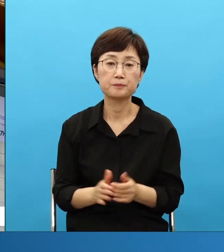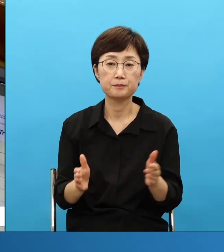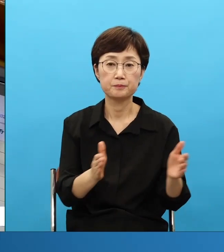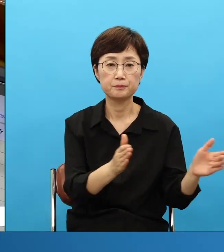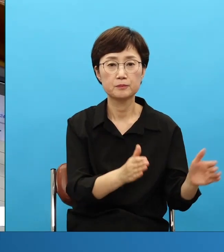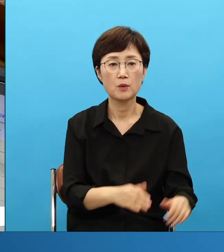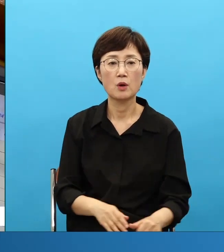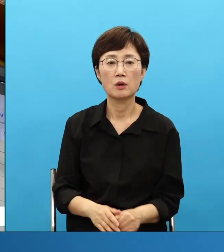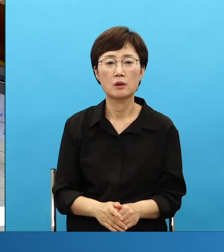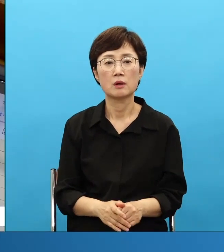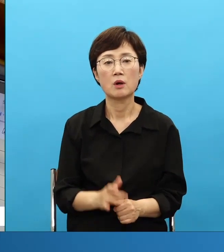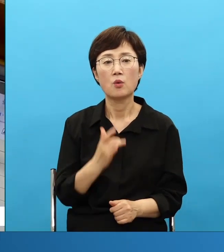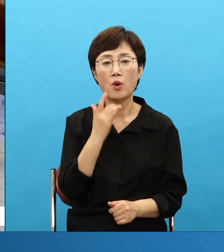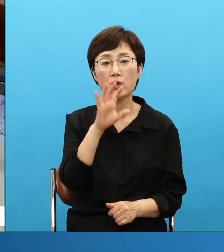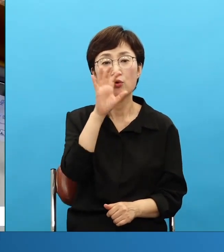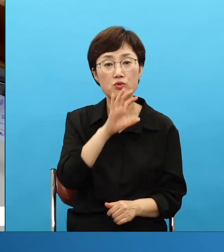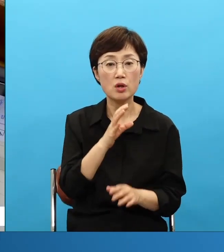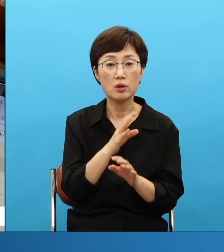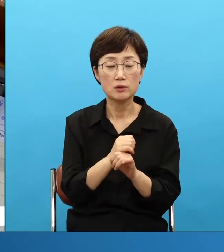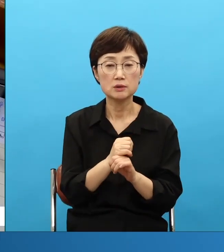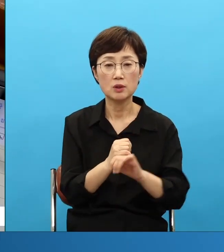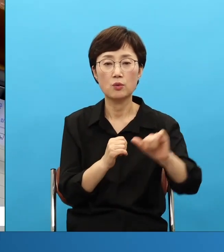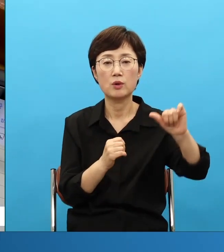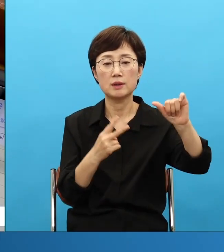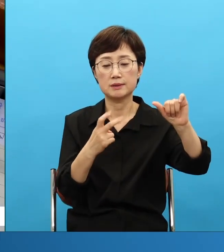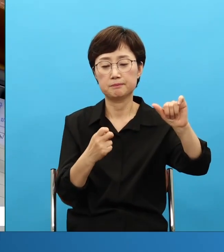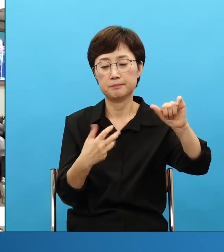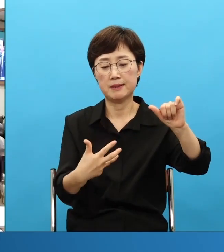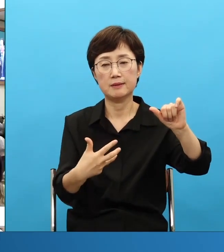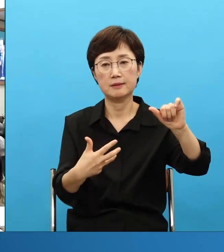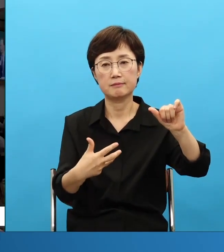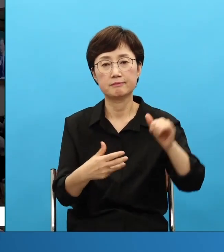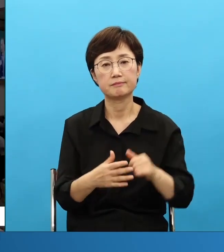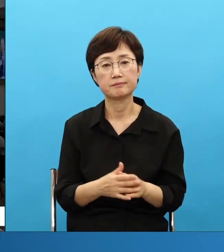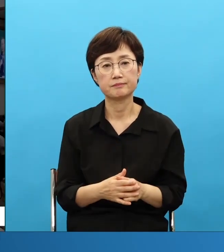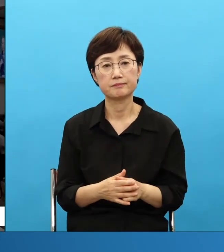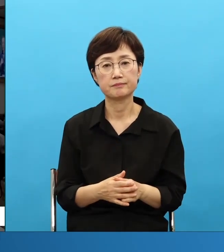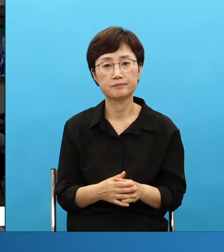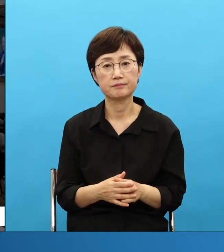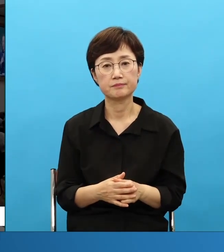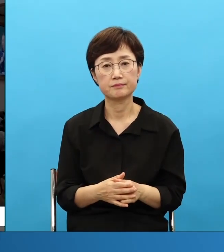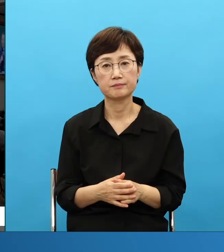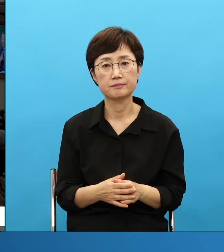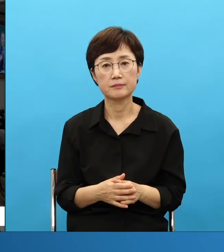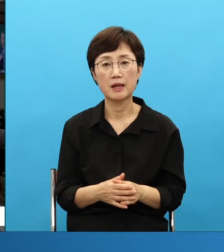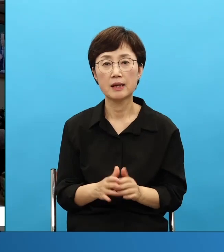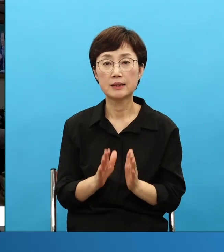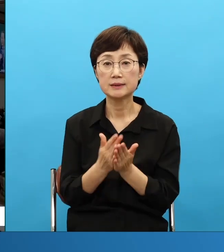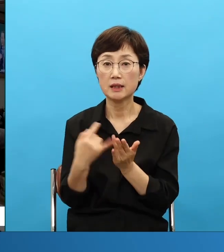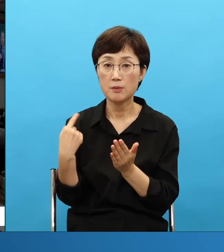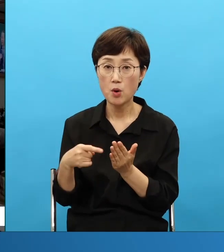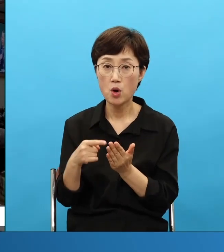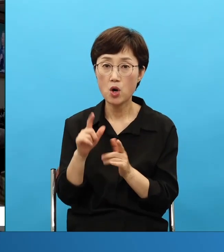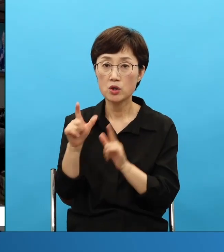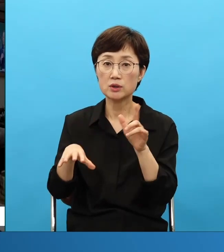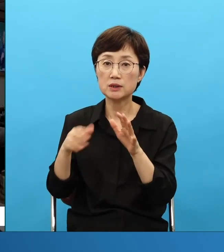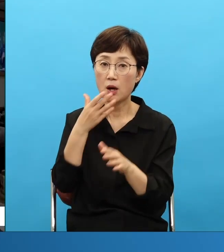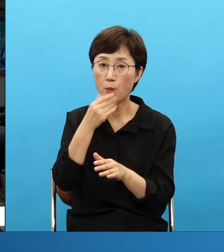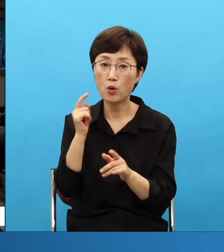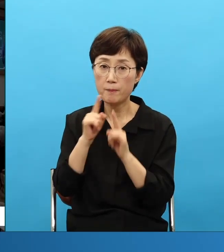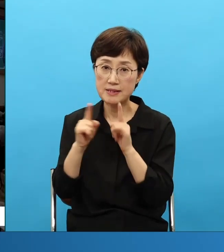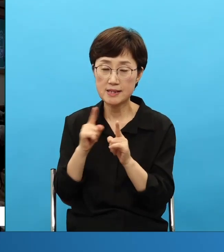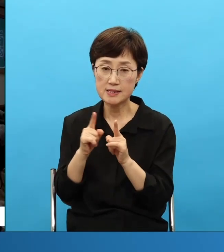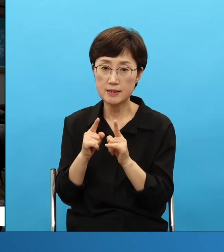5월 237 화요제자 훈련이 오는 28일 열립니다. 이번 훈련에선 현장복음 메시지 교재를